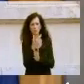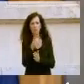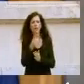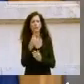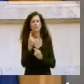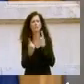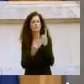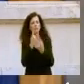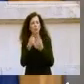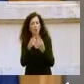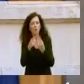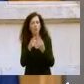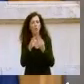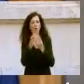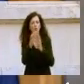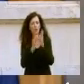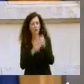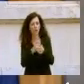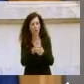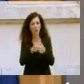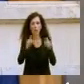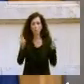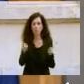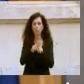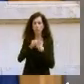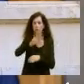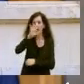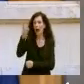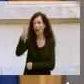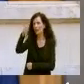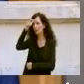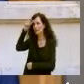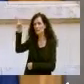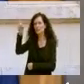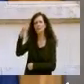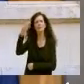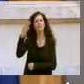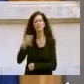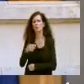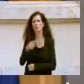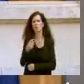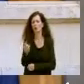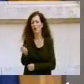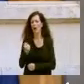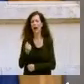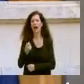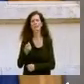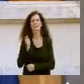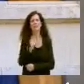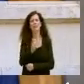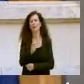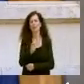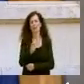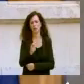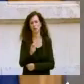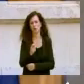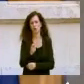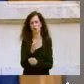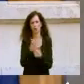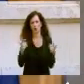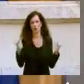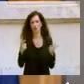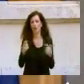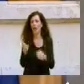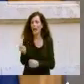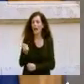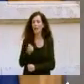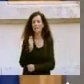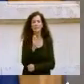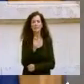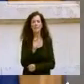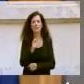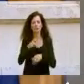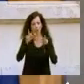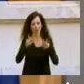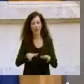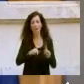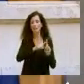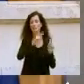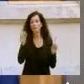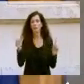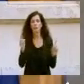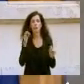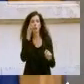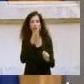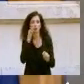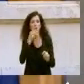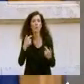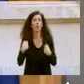non ci sarebbe stata una cassa integrazione per esempio garantita sino a ottobre non abbiamo prolungata di altre nove